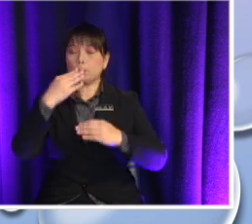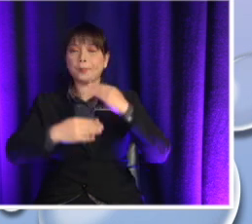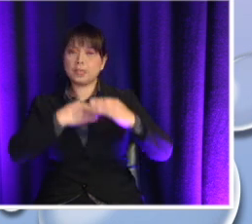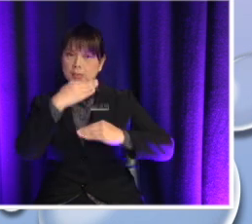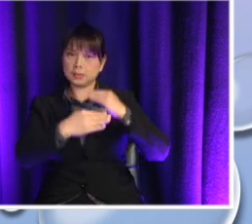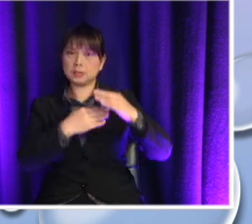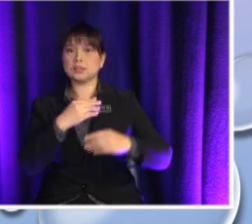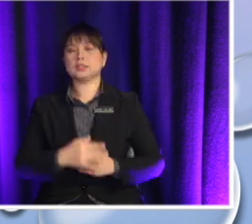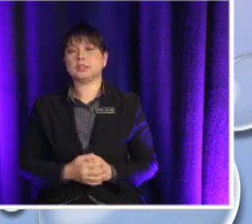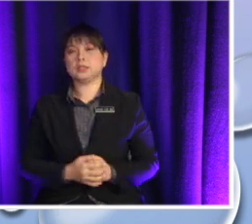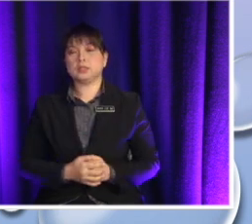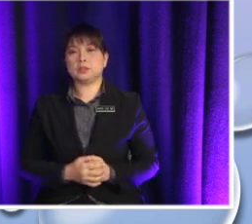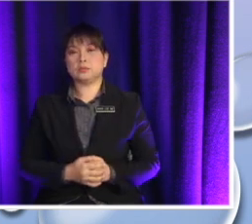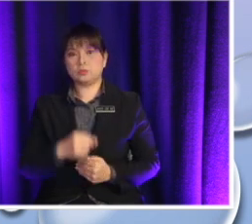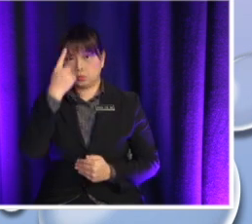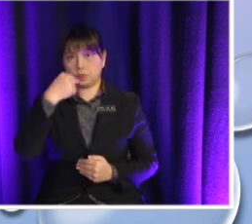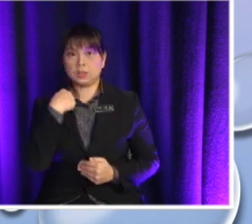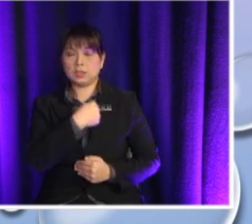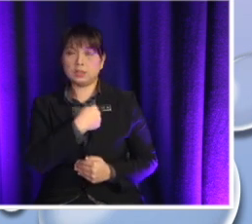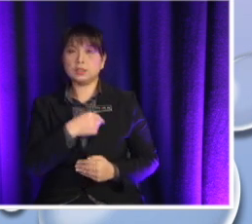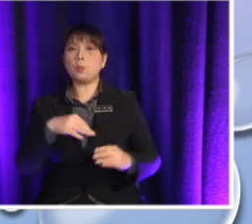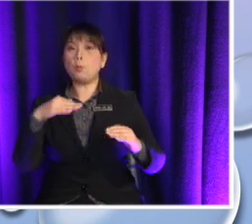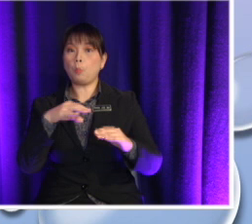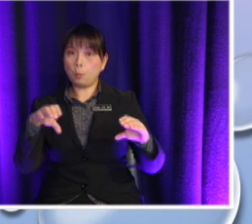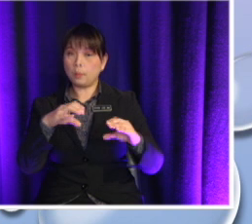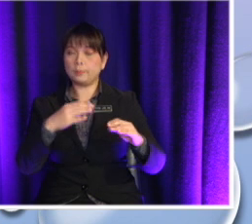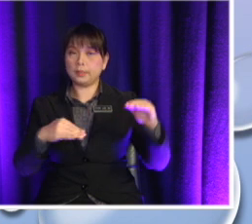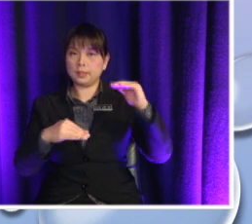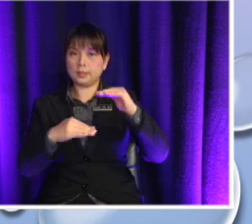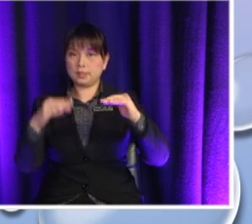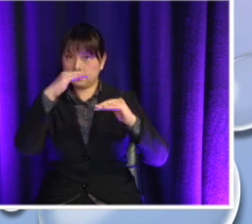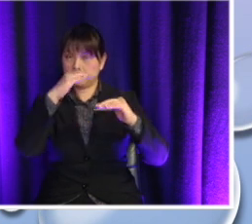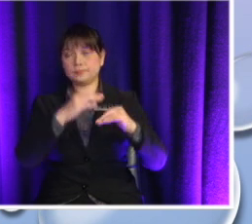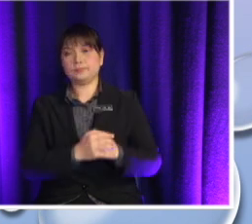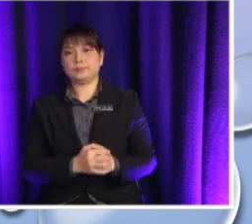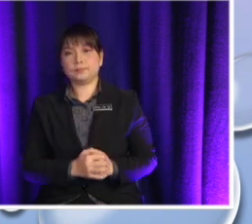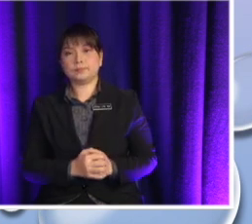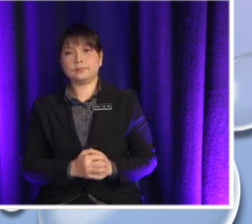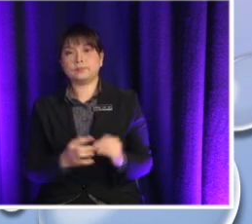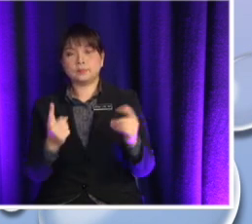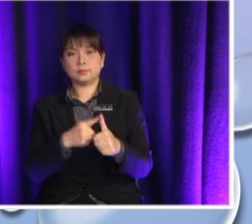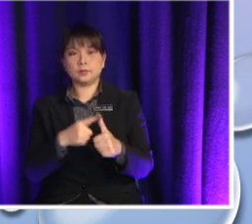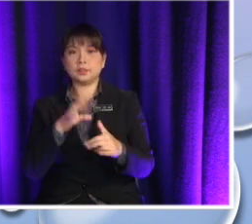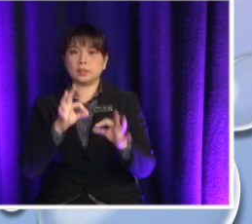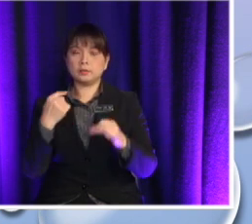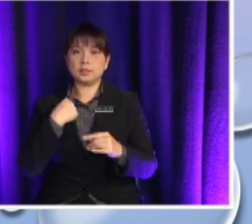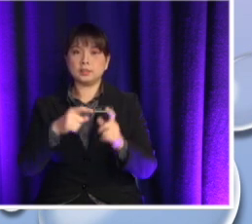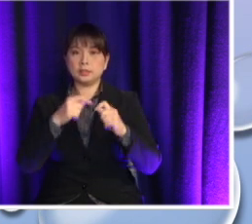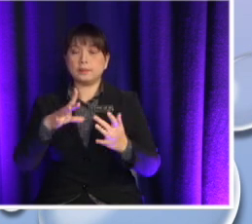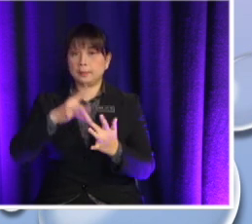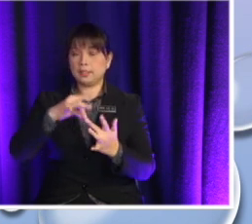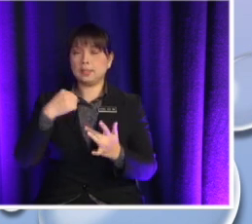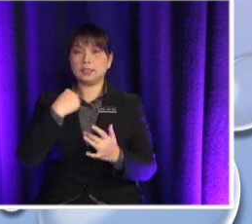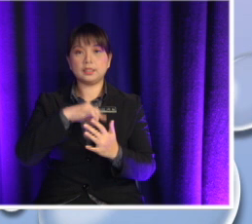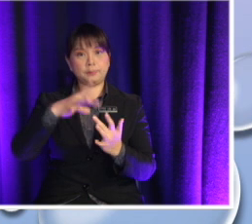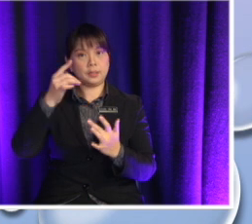seterusnya, untuk kita membina litar analog ni, okay, untuk saja yang pertama sekali, okay, kalau kita dah pilih tadi, kita pilih dulu. Okay,